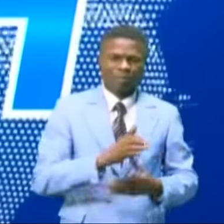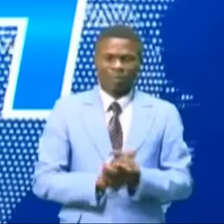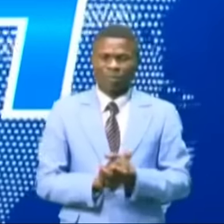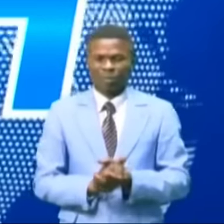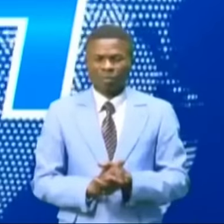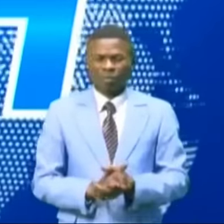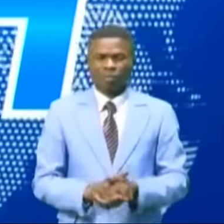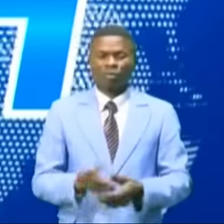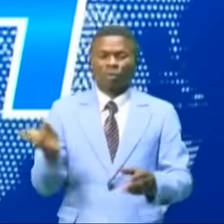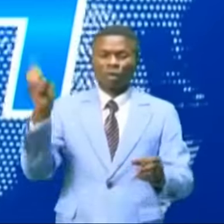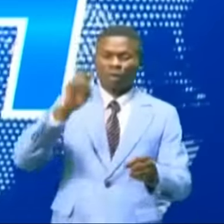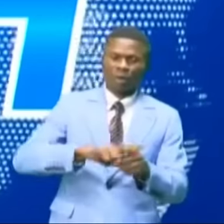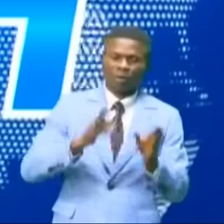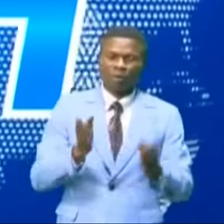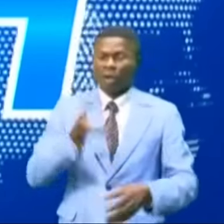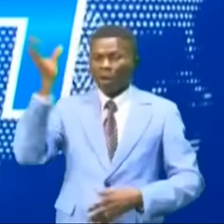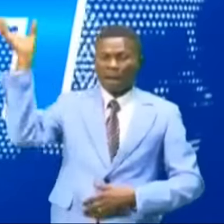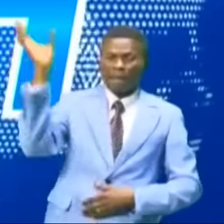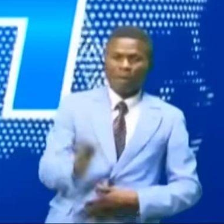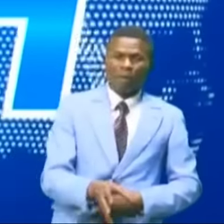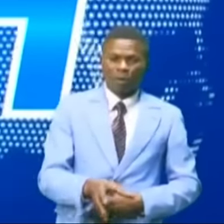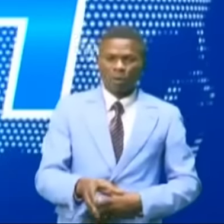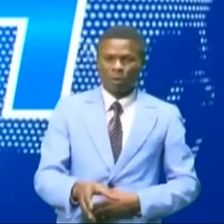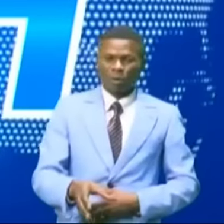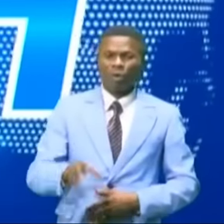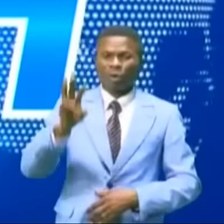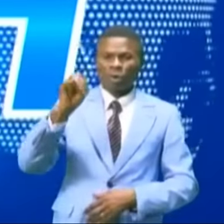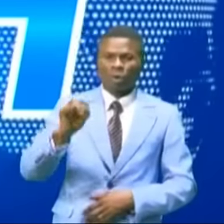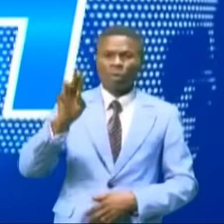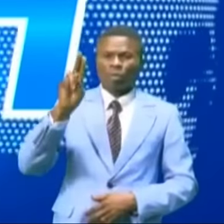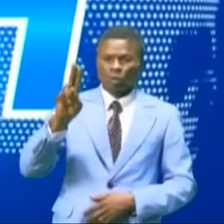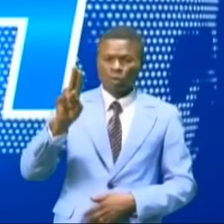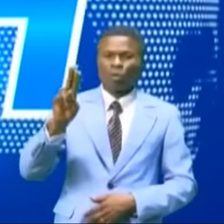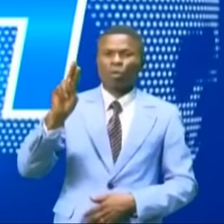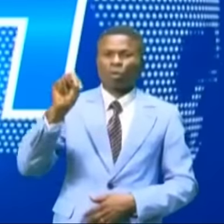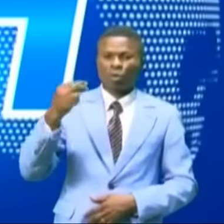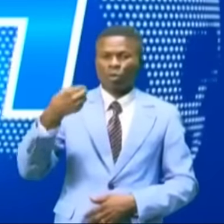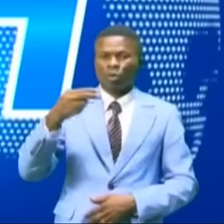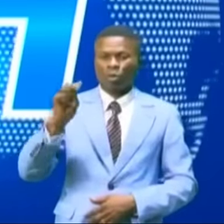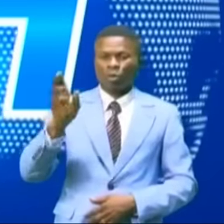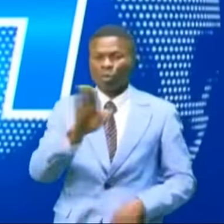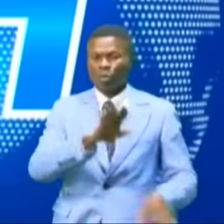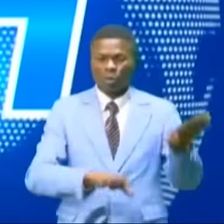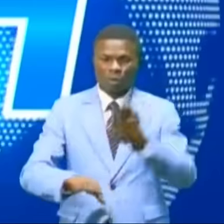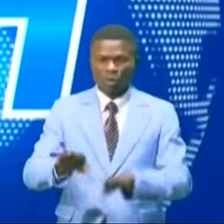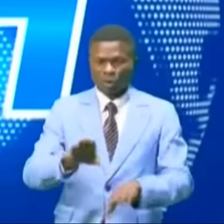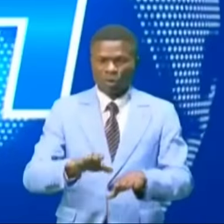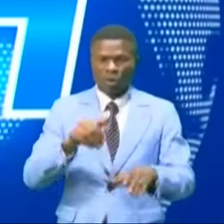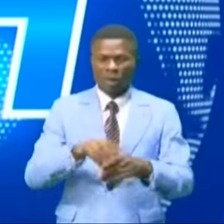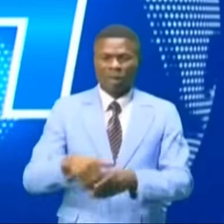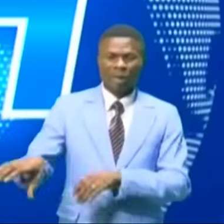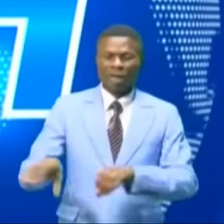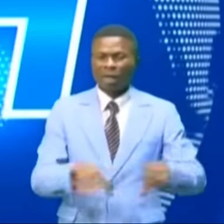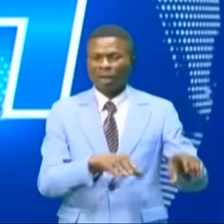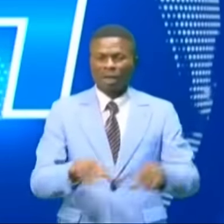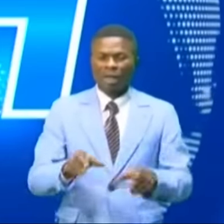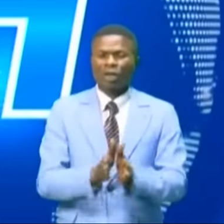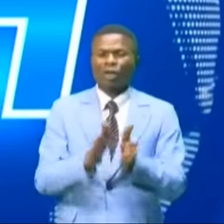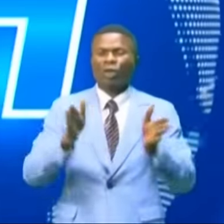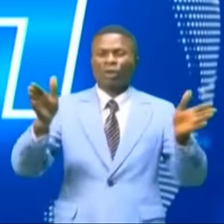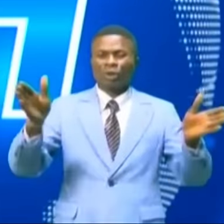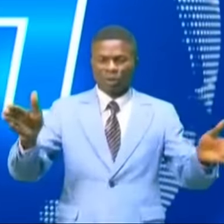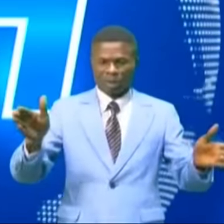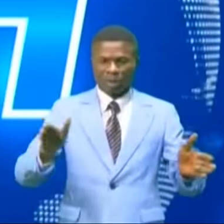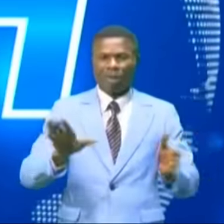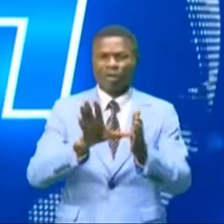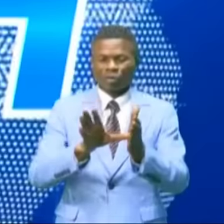Les victimes du bombardement du camp Mukunga ont été inhumées au cours d'une cérémonie solennelle.